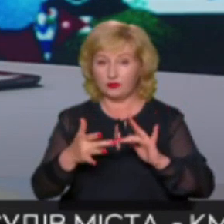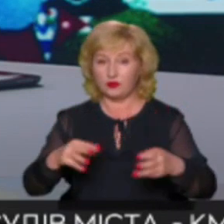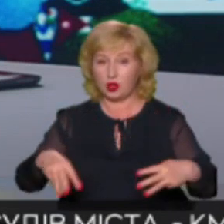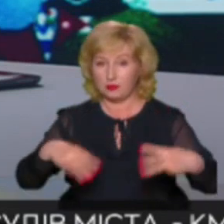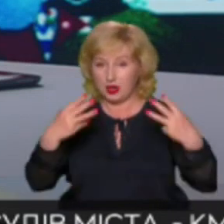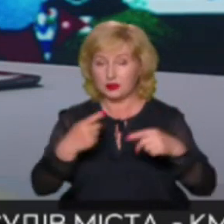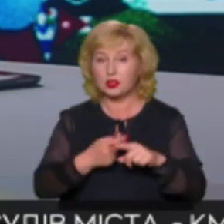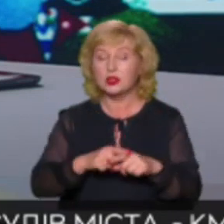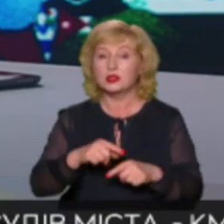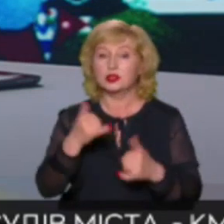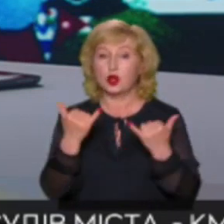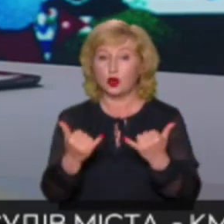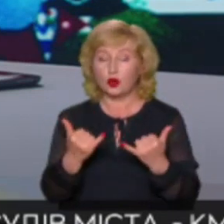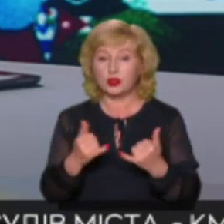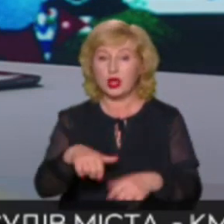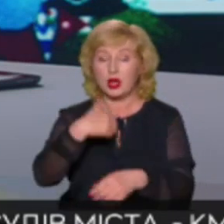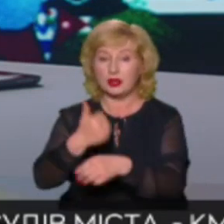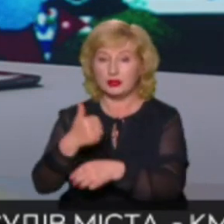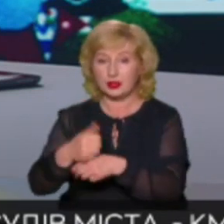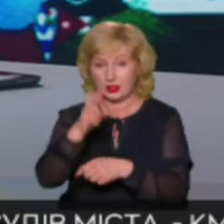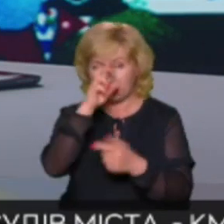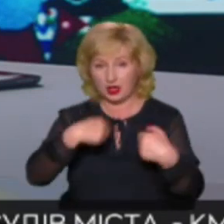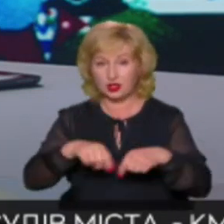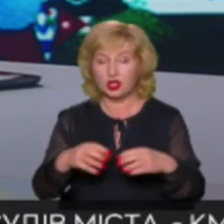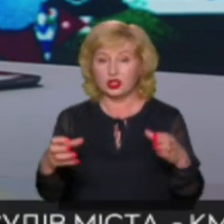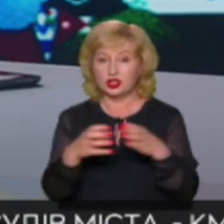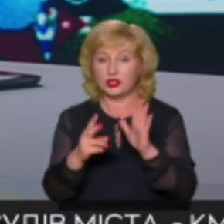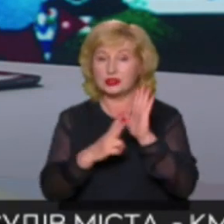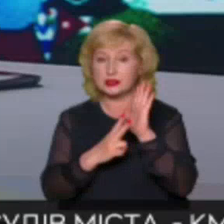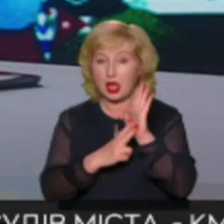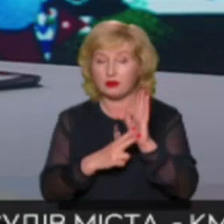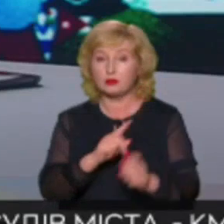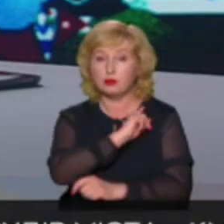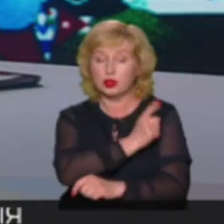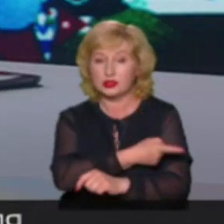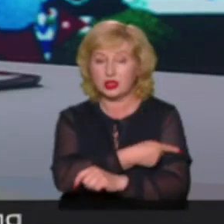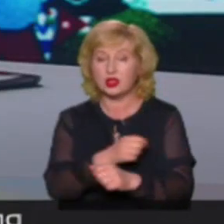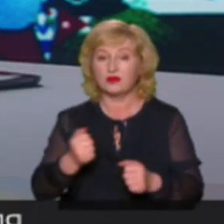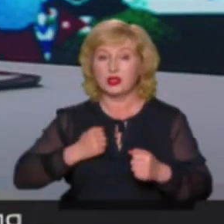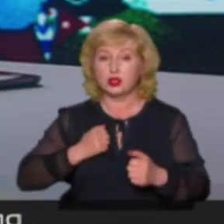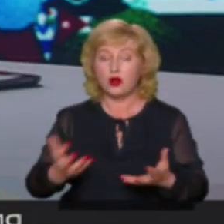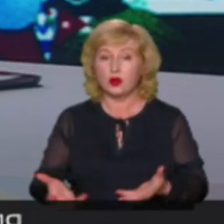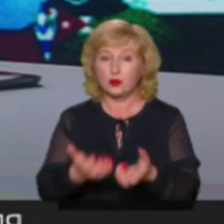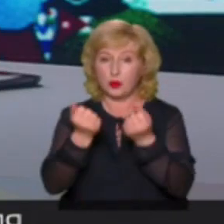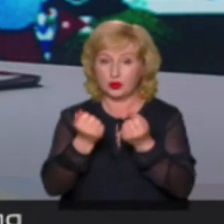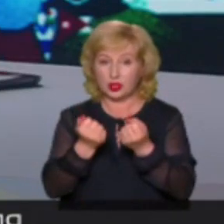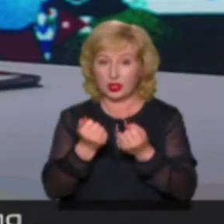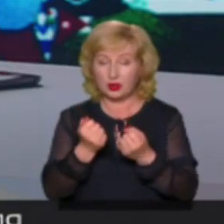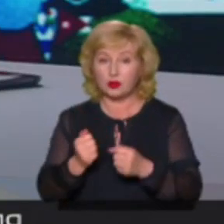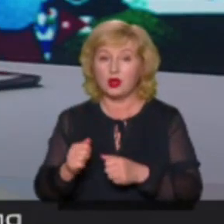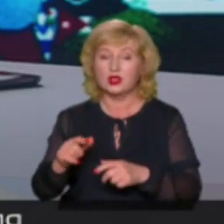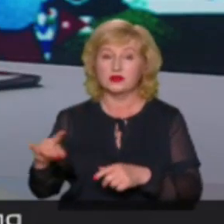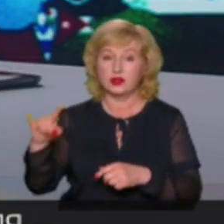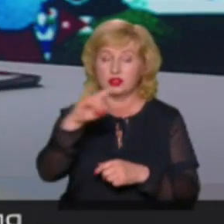РНБО. Зазначу, що сьогодні лідери країн G7 обговорять посилення військової підтримки Україні, виключно із винищувачами